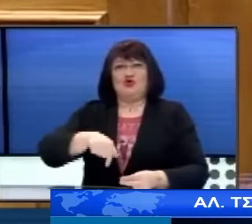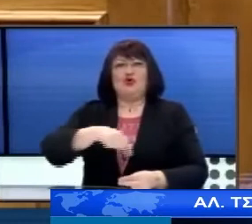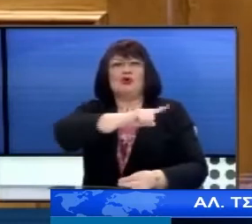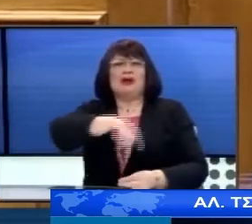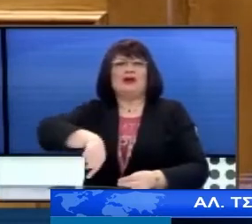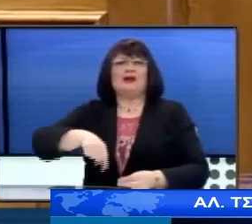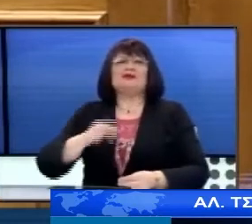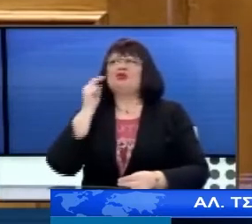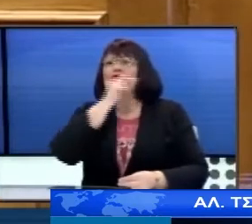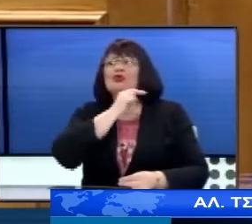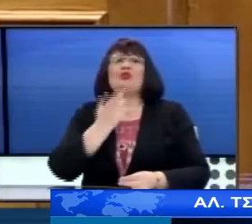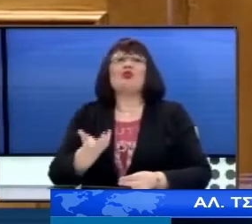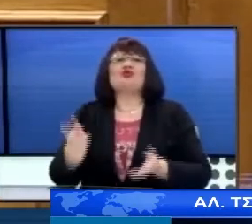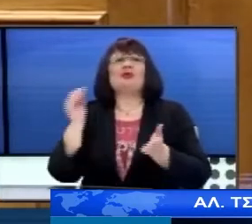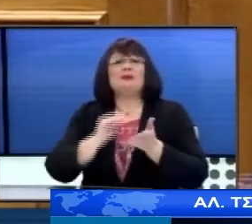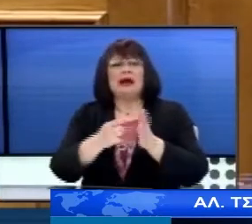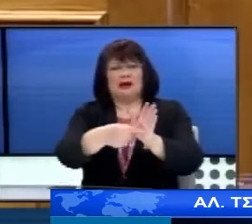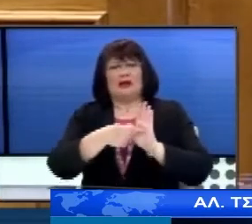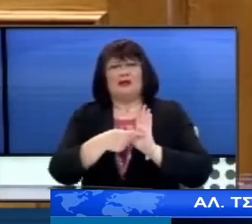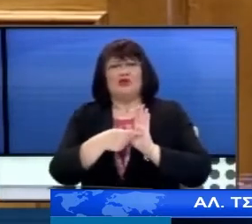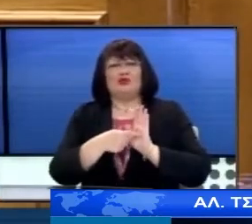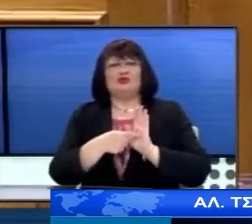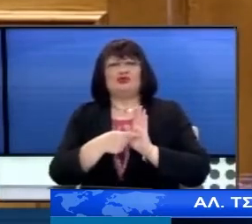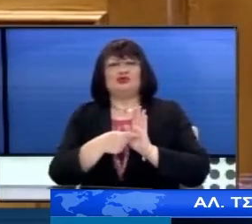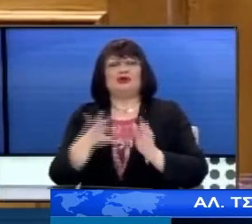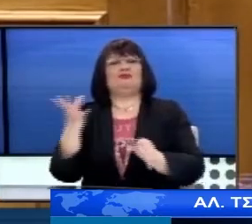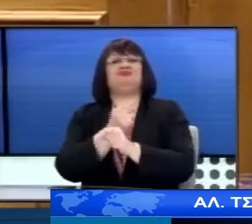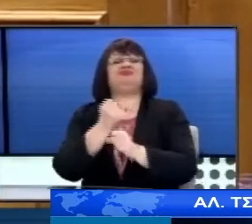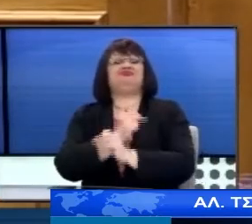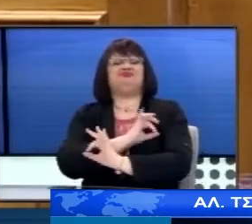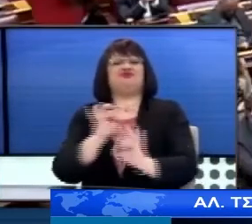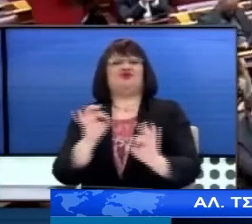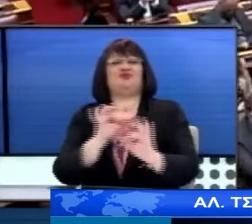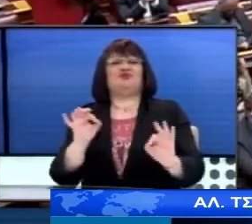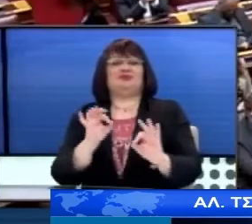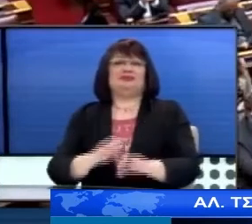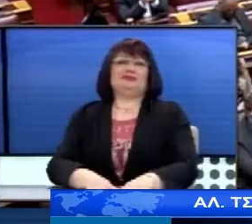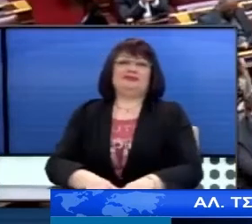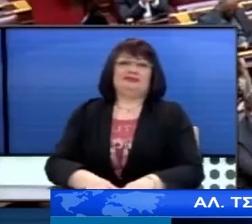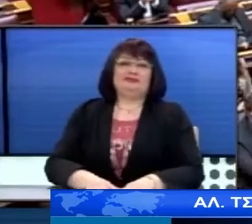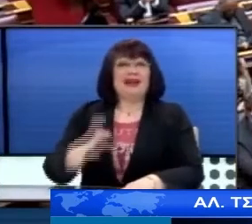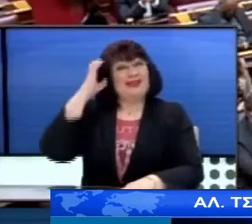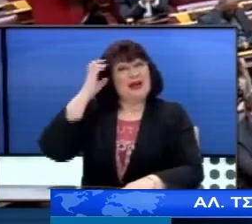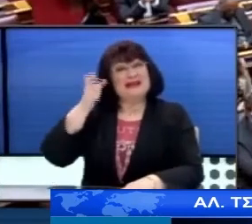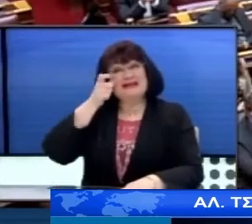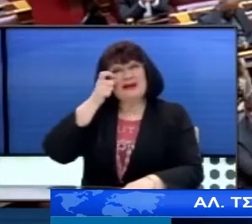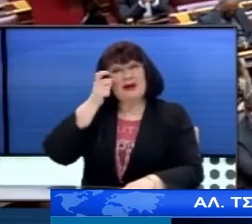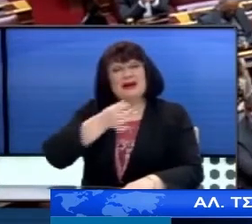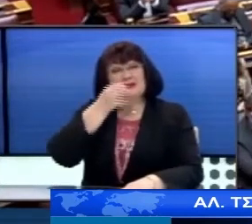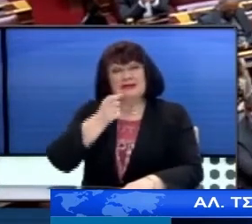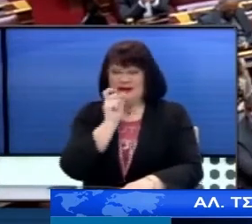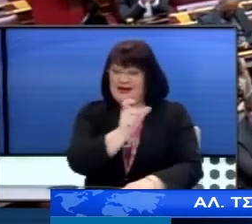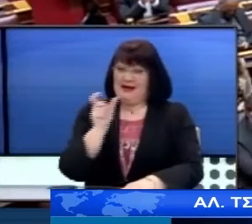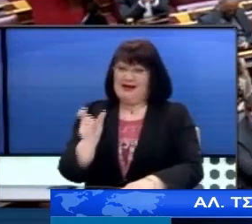εδώ ήρθατε για να μας παρουσιάσετε ένα success story. Τη θυμάστε την έκφραση του κ. Σαμαρά, όταν η